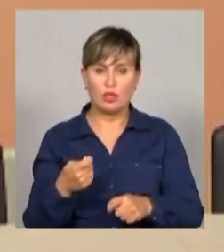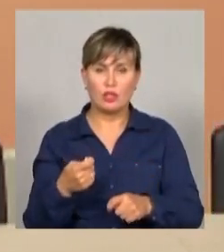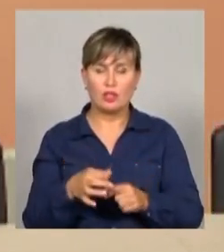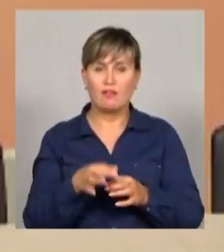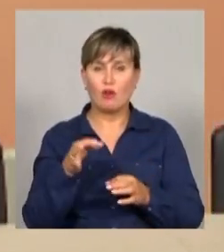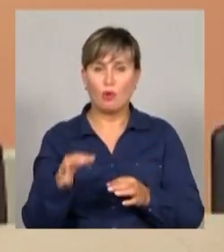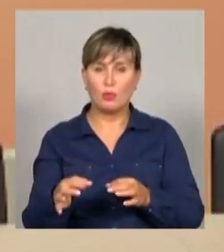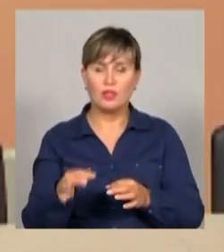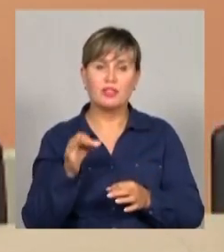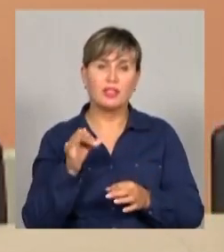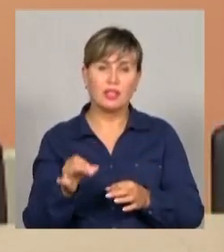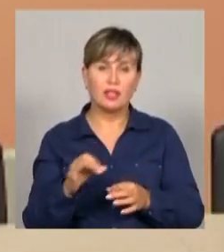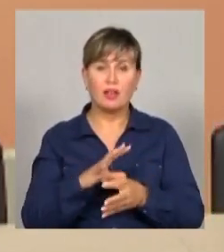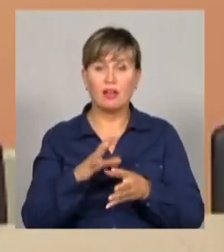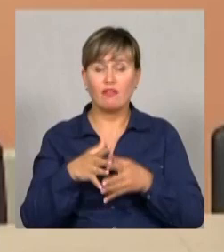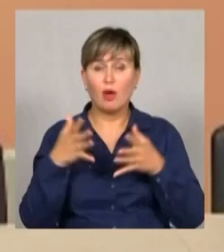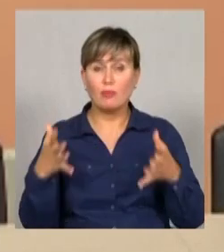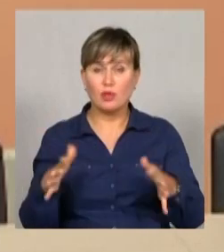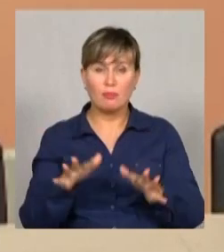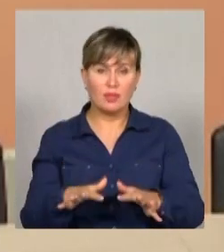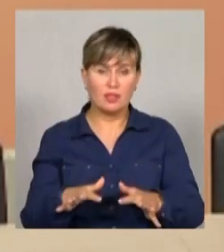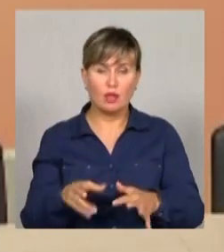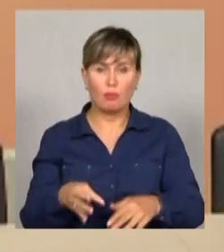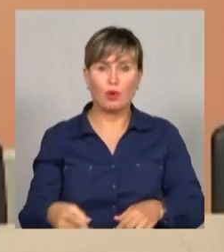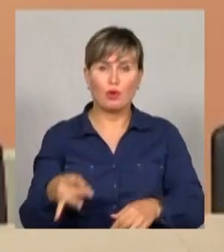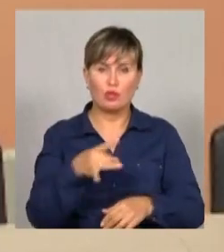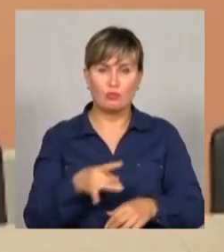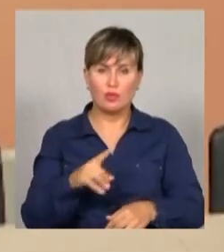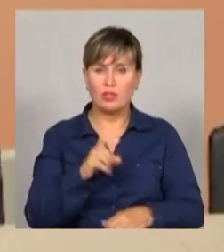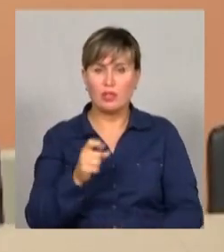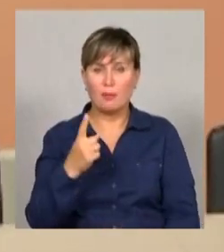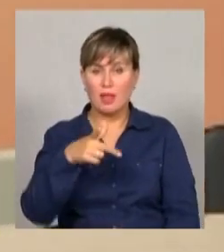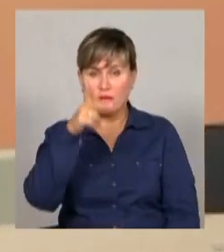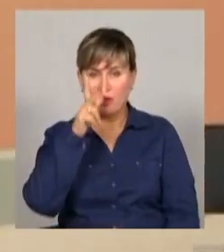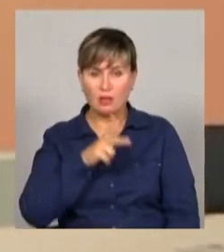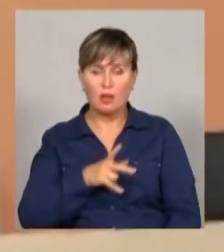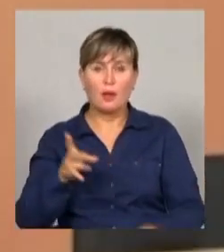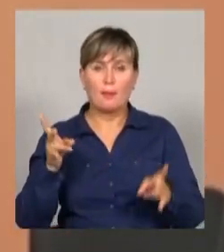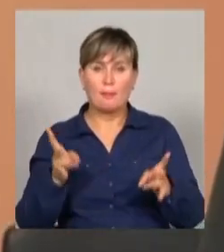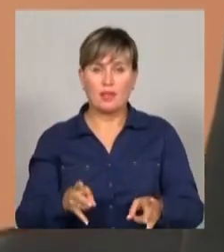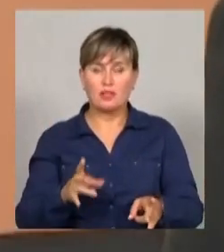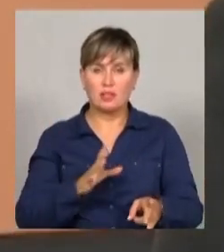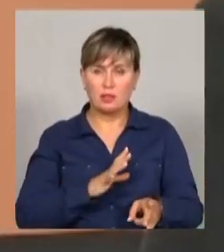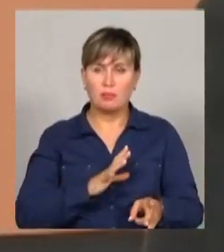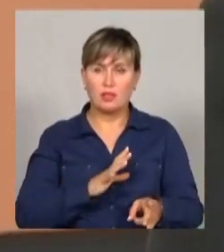области. А в обширном, если считать, по республике именно за первый квартал пострадало